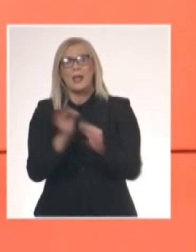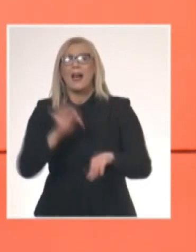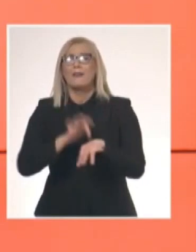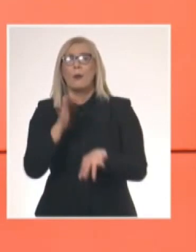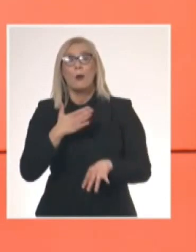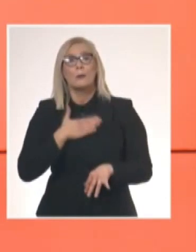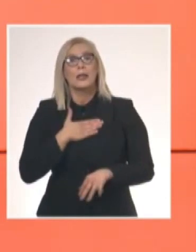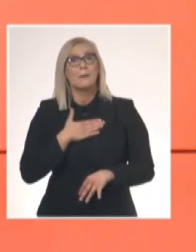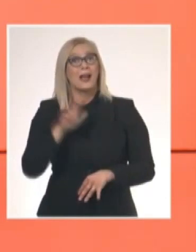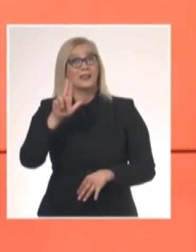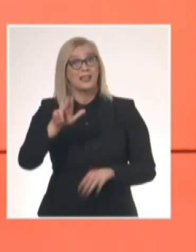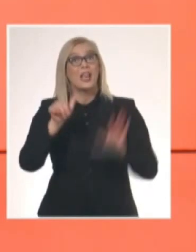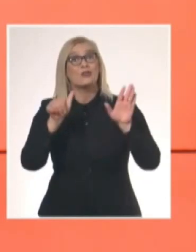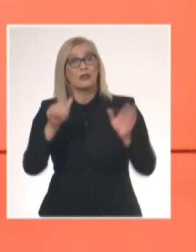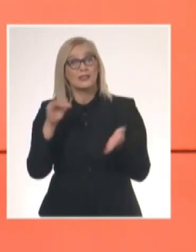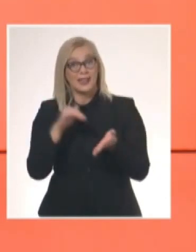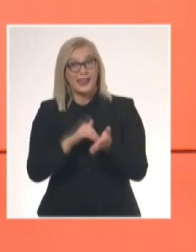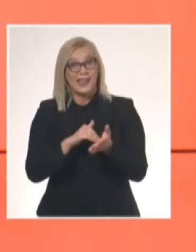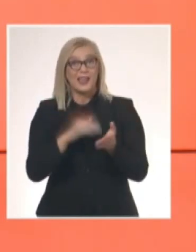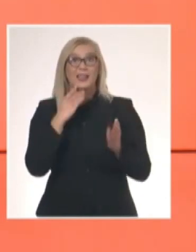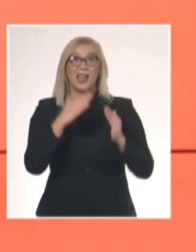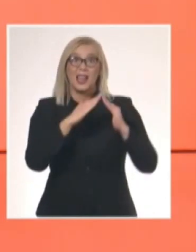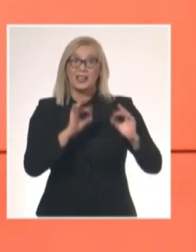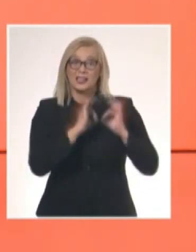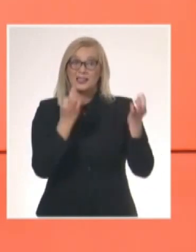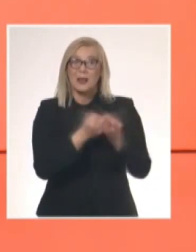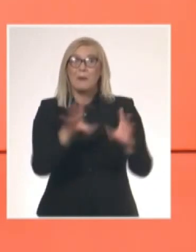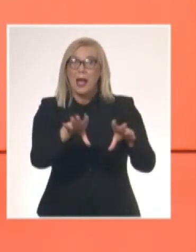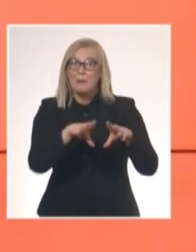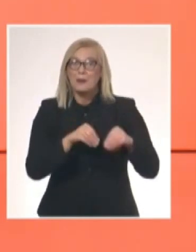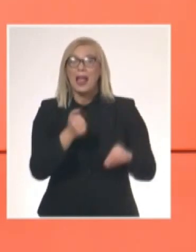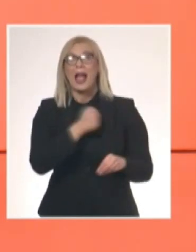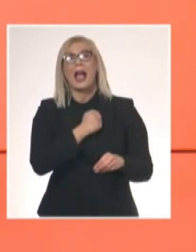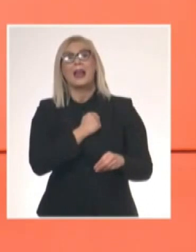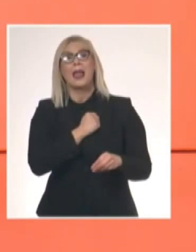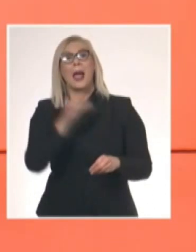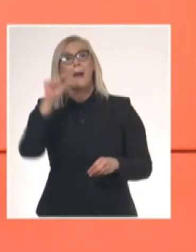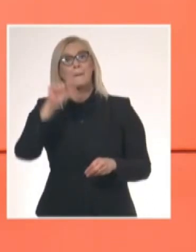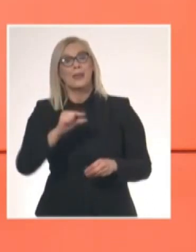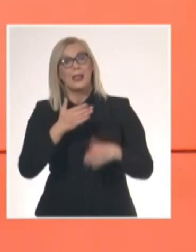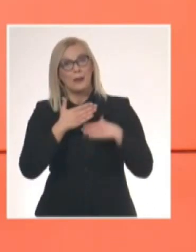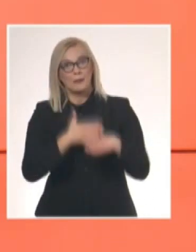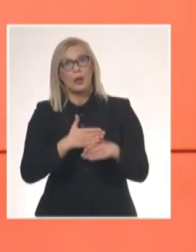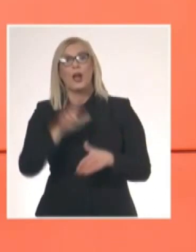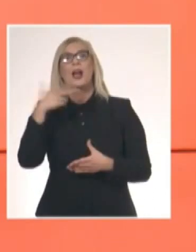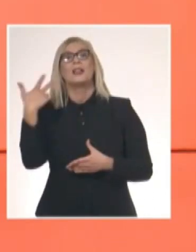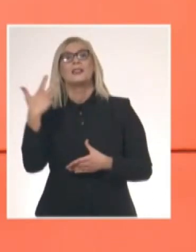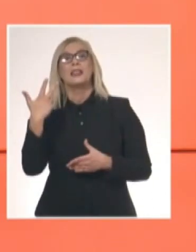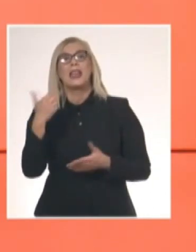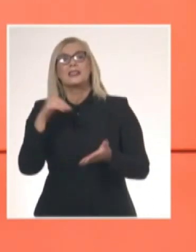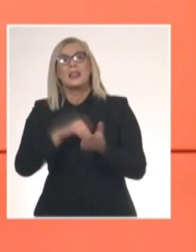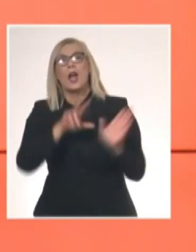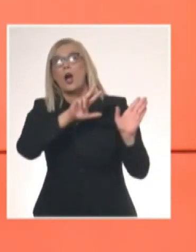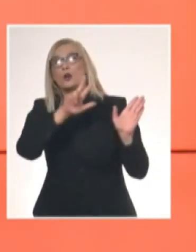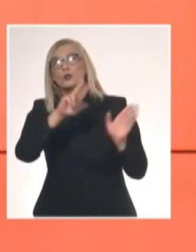nga ky aspekt, ne nuk do ta kufizojmë regjistrimin e shtesës së fëmijëve dhe shtesës arsimore, por ne do të rrisim vazhdimisht